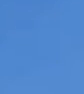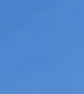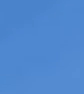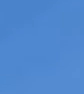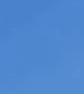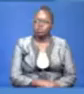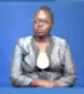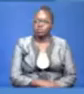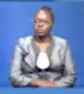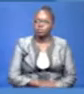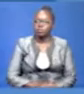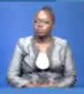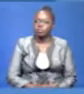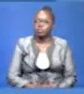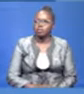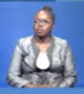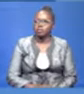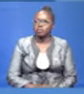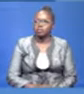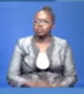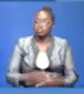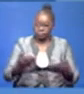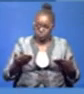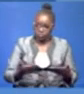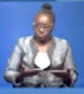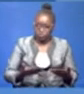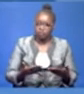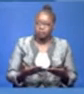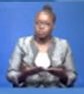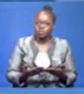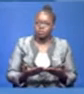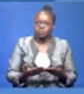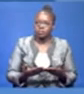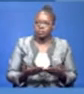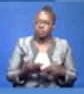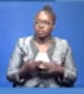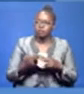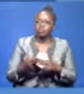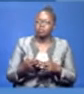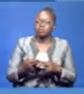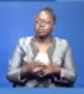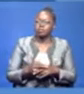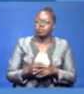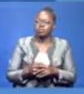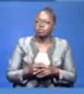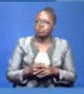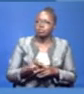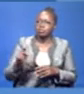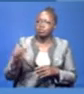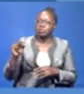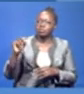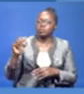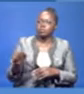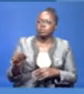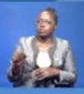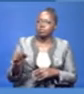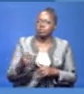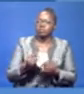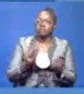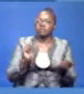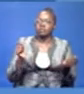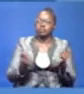Ujambo na karibu katika kipindi cha Ifahamu China. Mimi ni Zakia Peng. Kufuatia mabadiliko ya